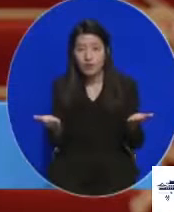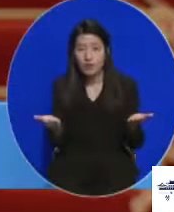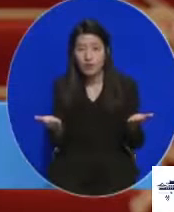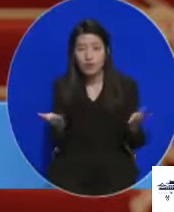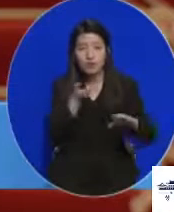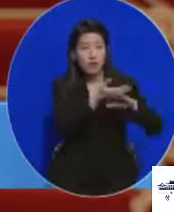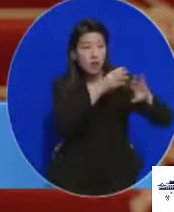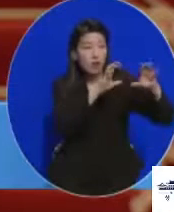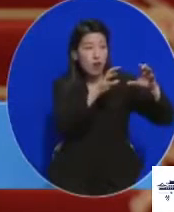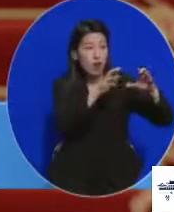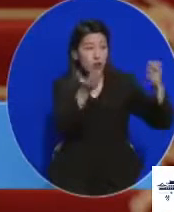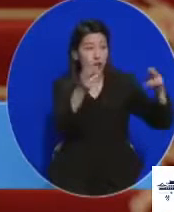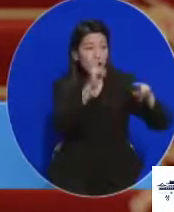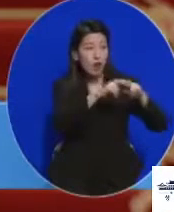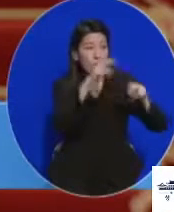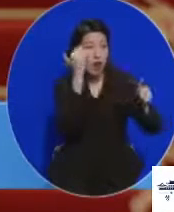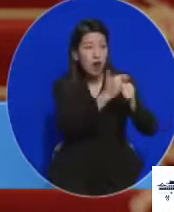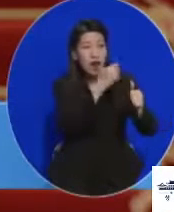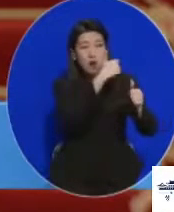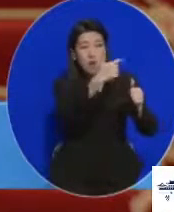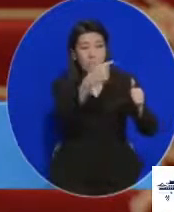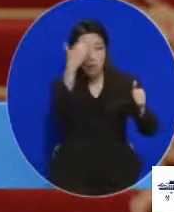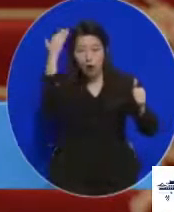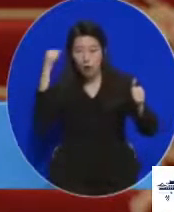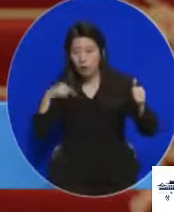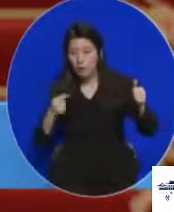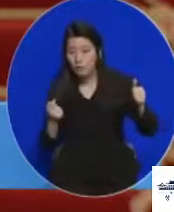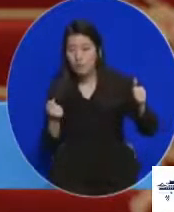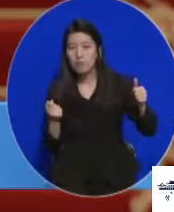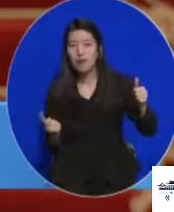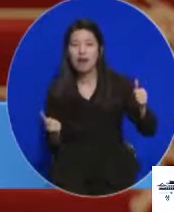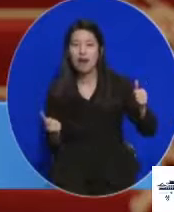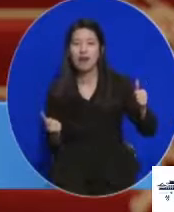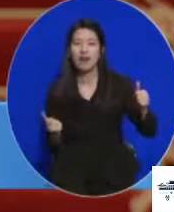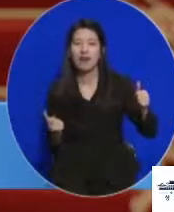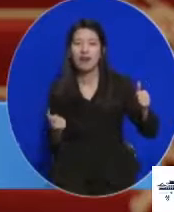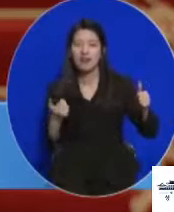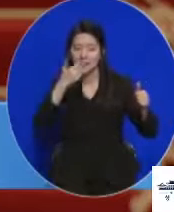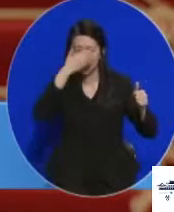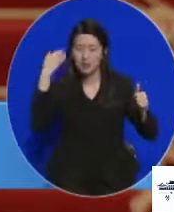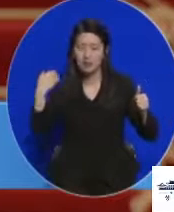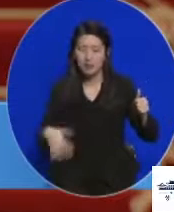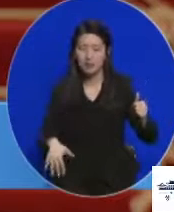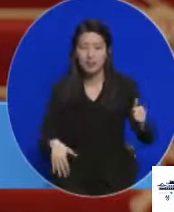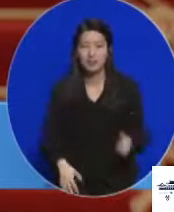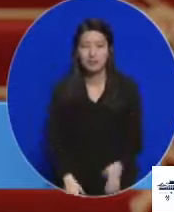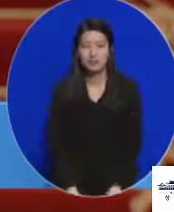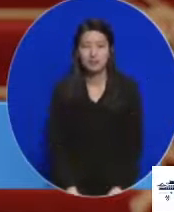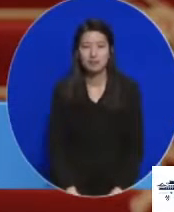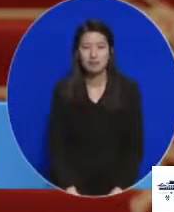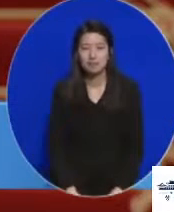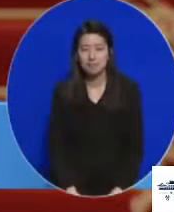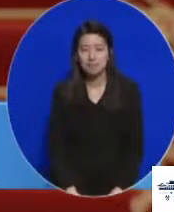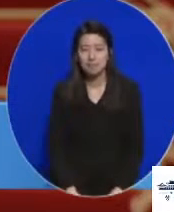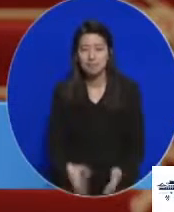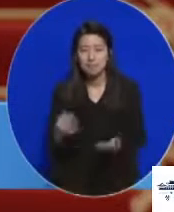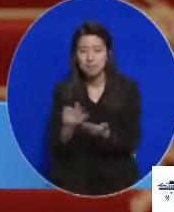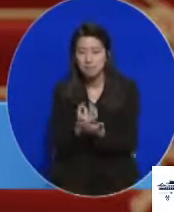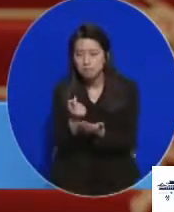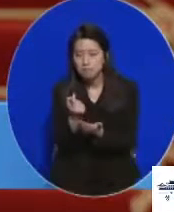충격을 완화할 수 있었습니다 저소득층에 대한 정부지원을 대풍 들려